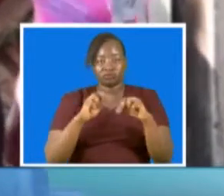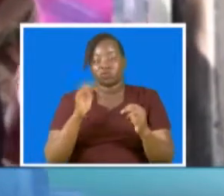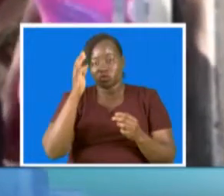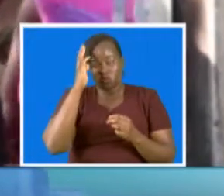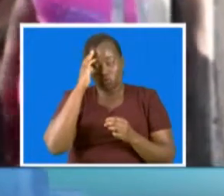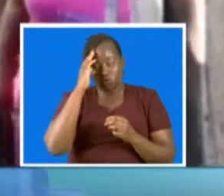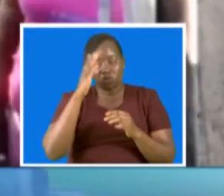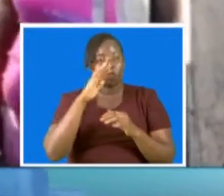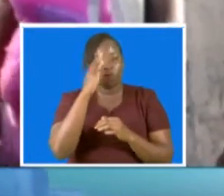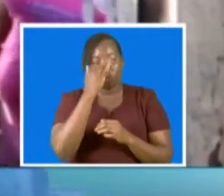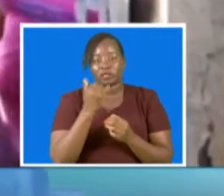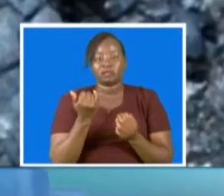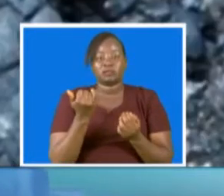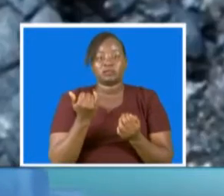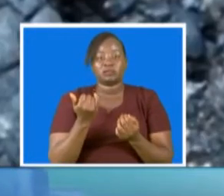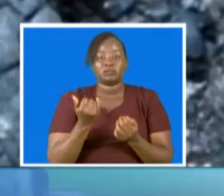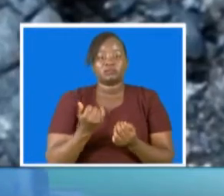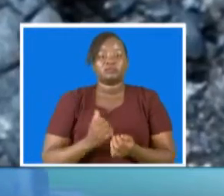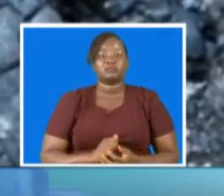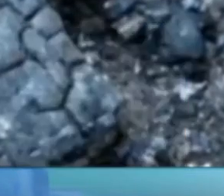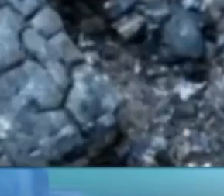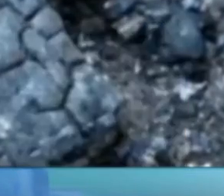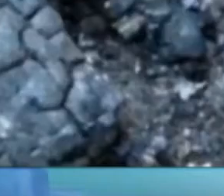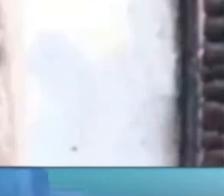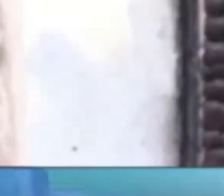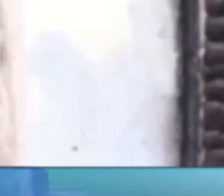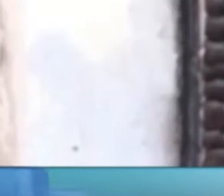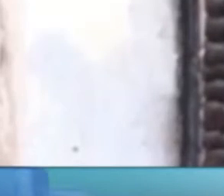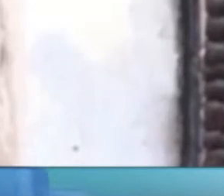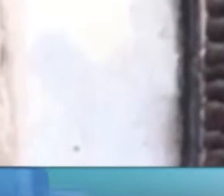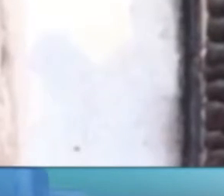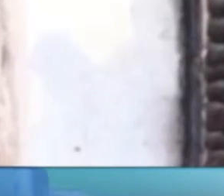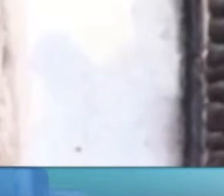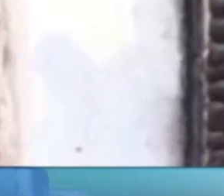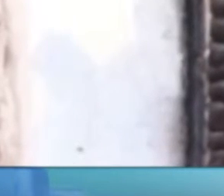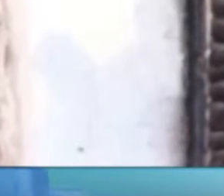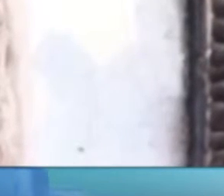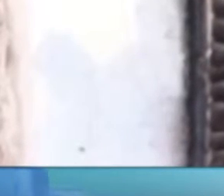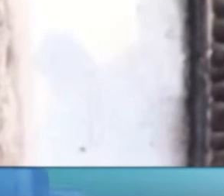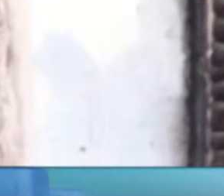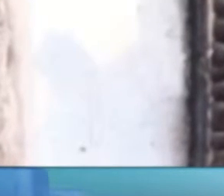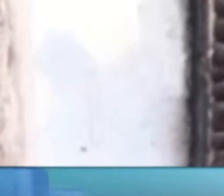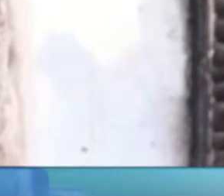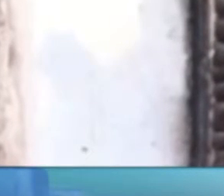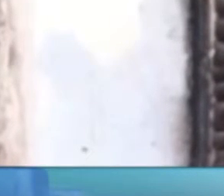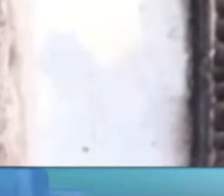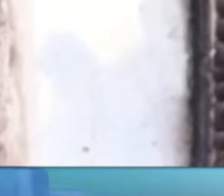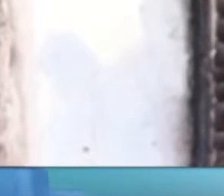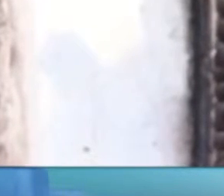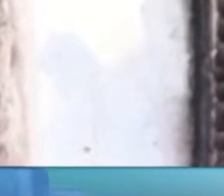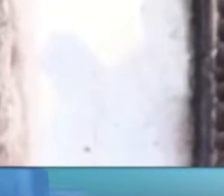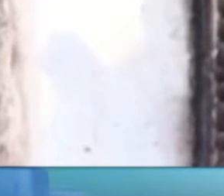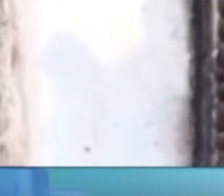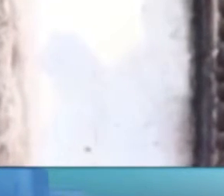makiambika uthuthuria mamenye kihumo kia ngero ino kwa ukweli nyumba imechomeka na kuna kitu moja